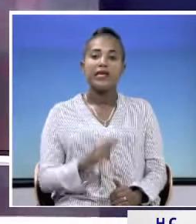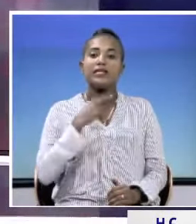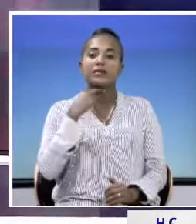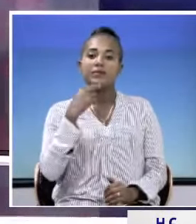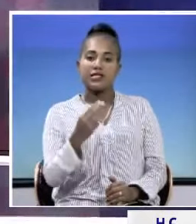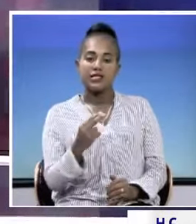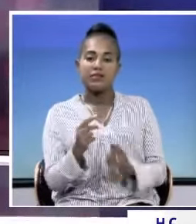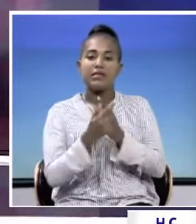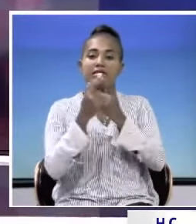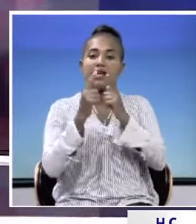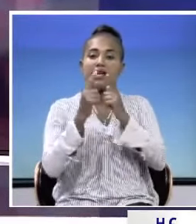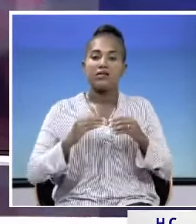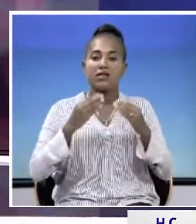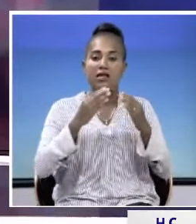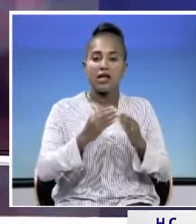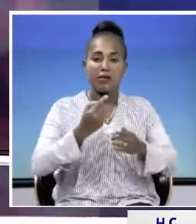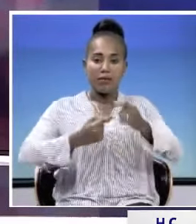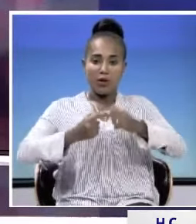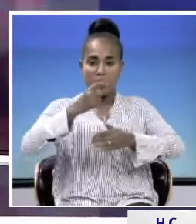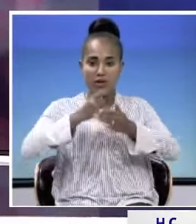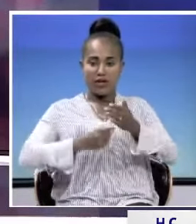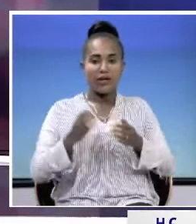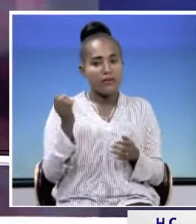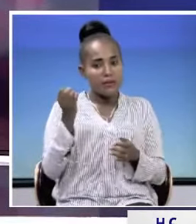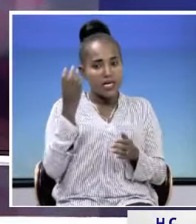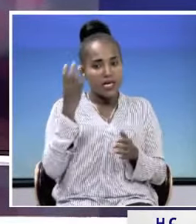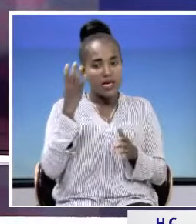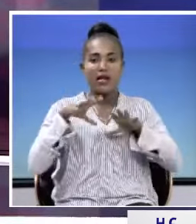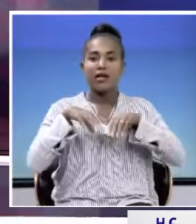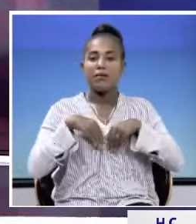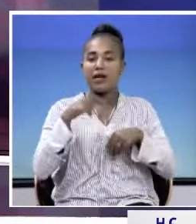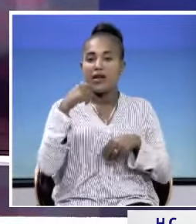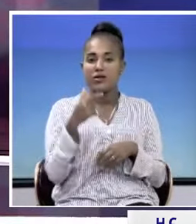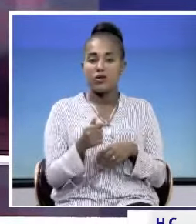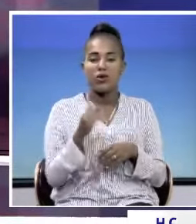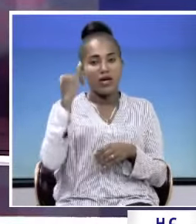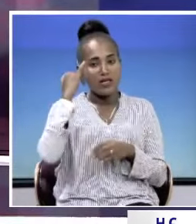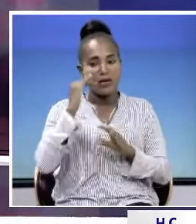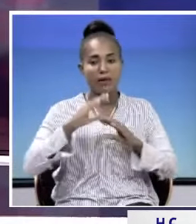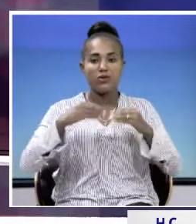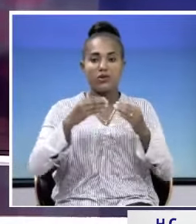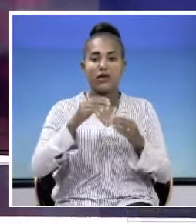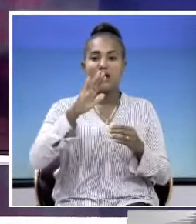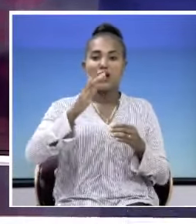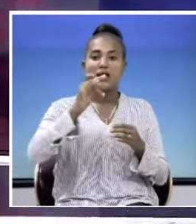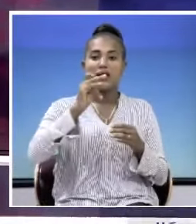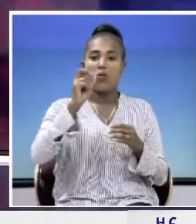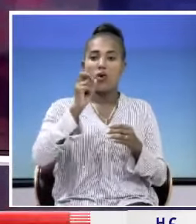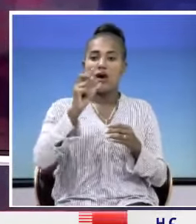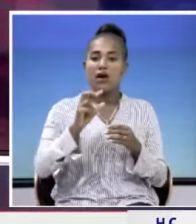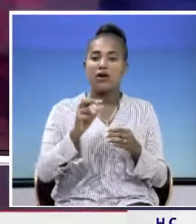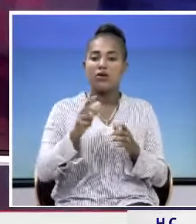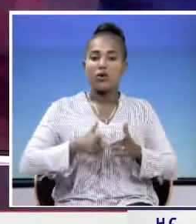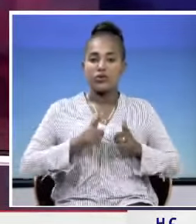ድምፃችንን በነፃነት ሰጠናል የሚመጣውን ውጤቱንም በጸጋ እንቀበላለን ሲሉ አስተያየታቸውን የሰጡ የገንዳ ውሃ ነዋሪዎች